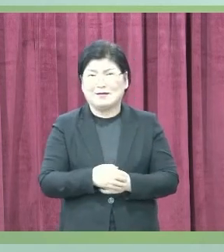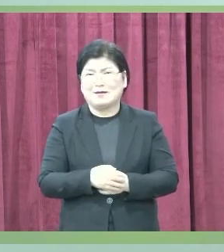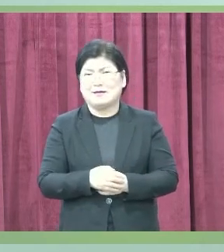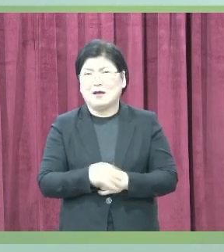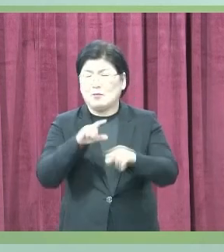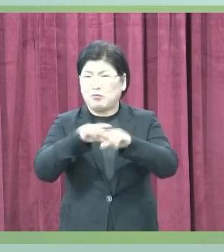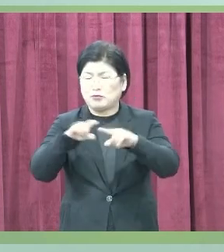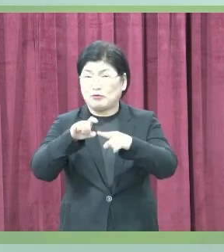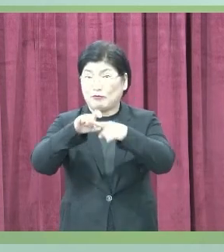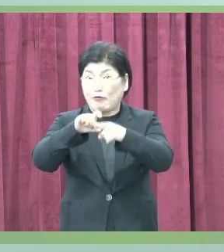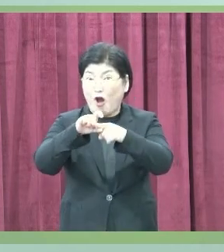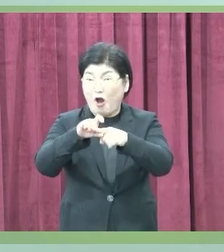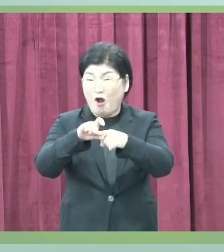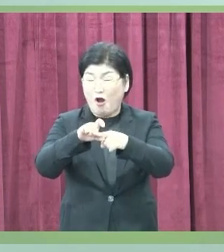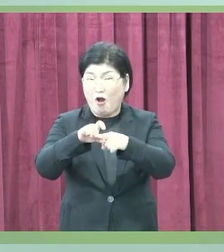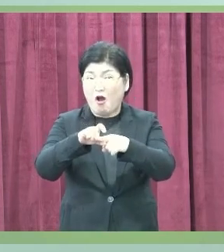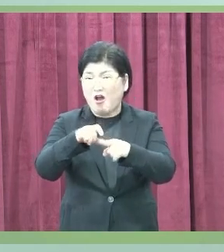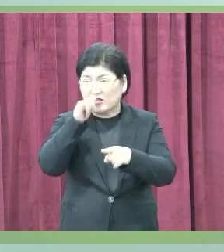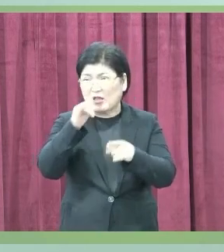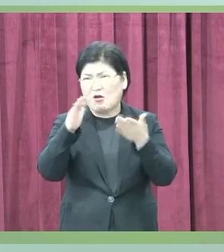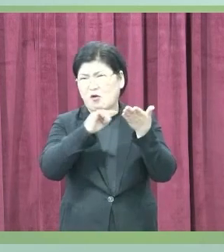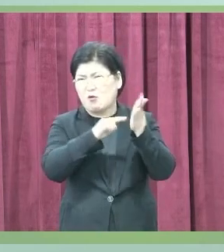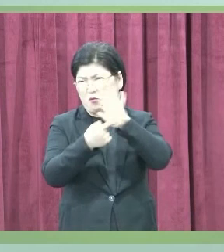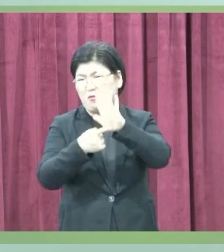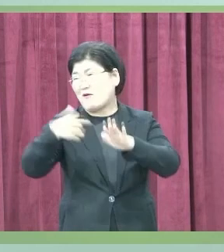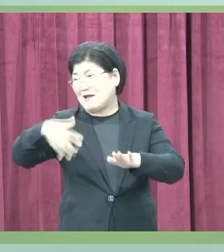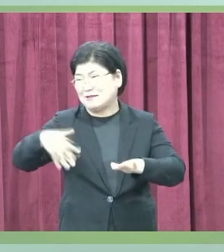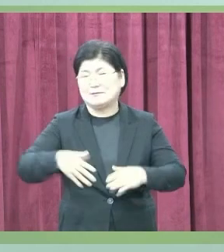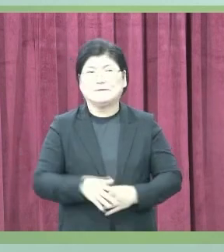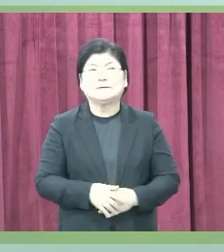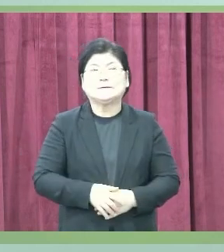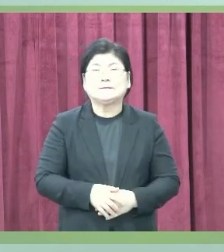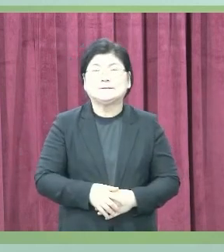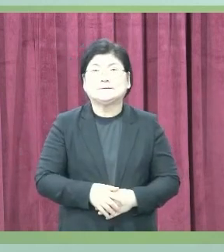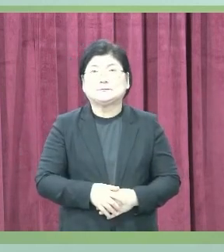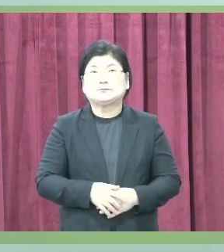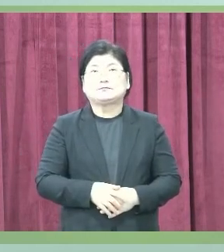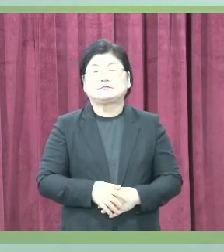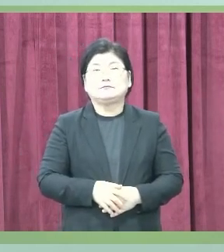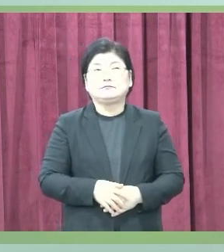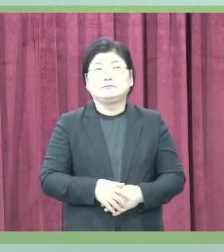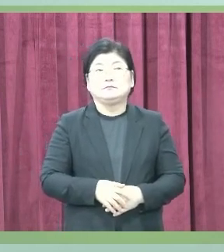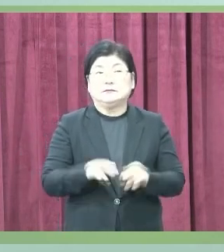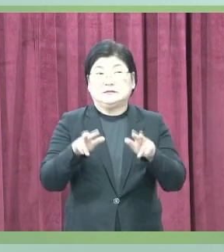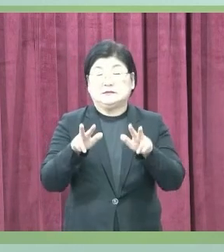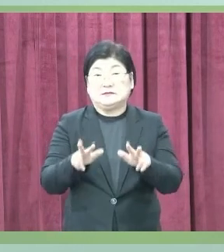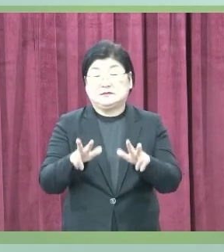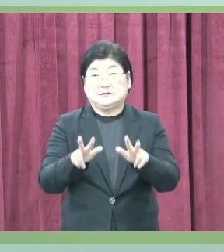평균 수명을 조금 구해놓긴 했는데 아직 공표 전입니다. 예, 그래서 지금